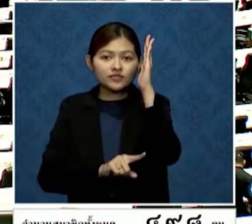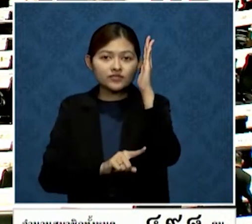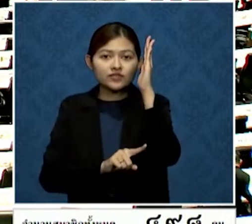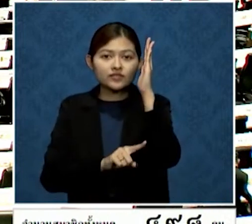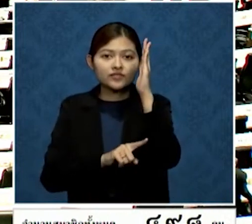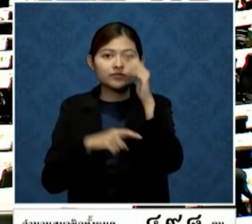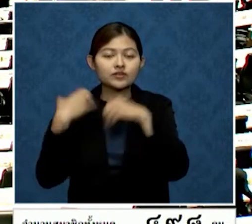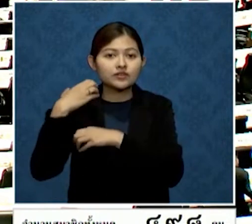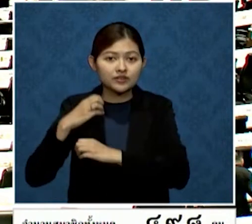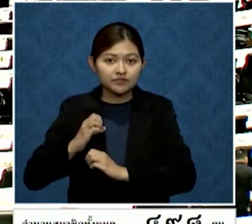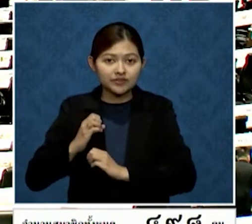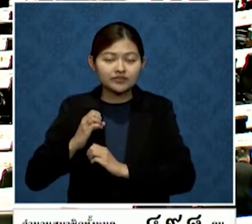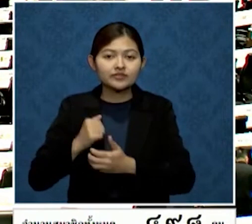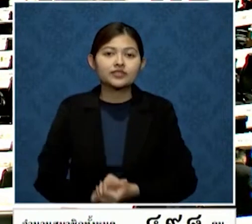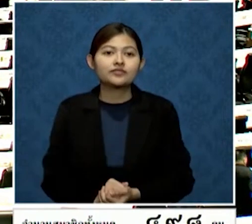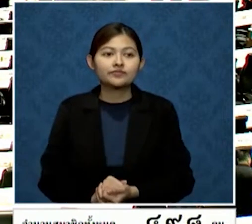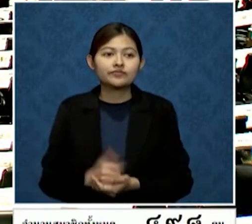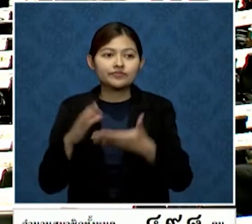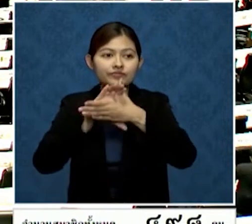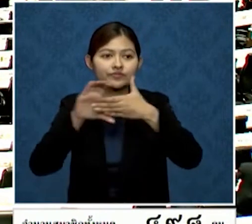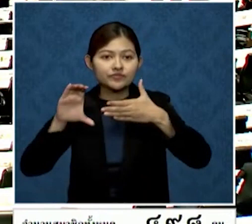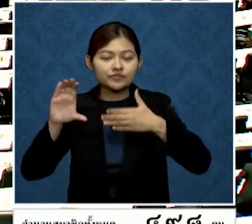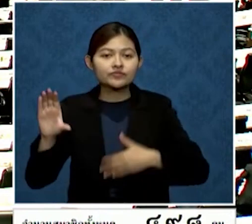ั ที่ ปัตรขอซะไ้ดวยครับ